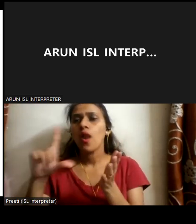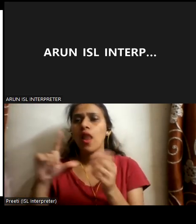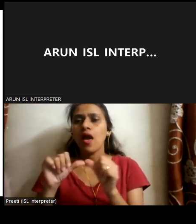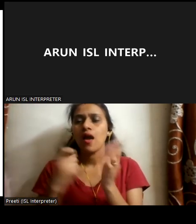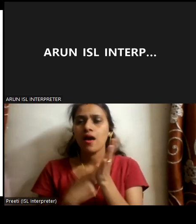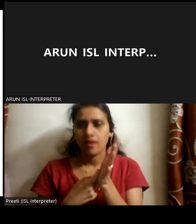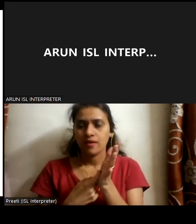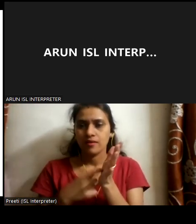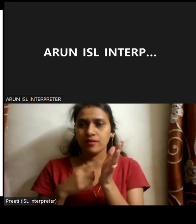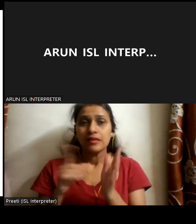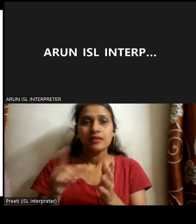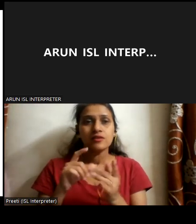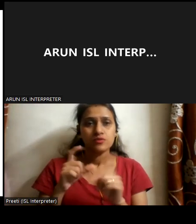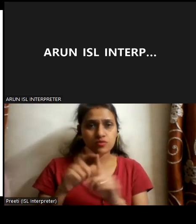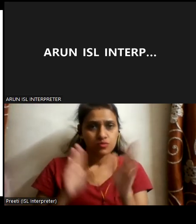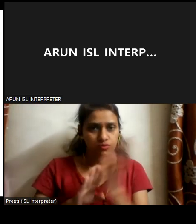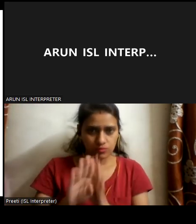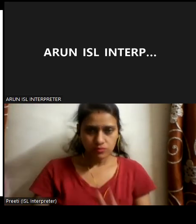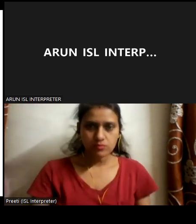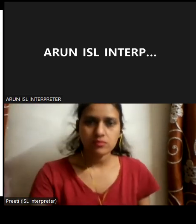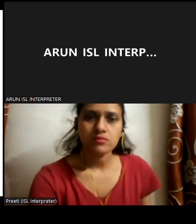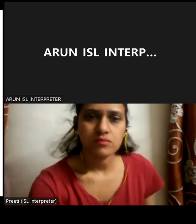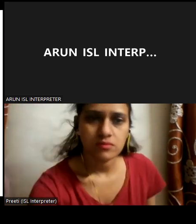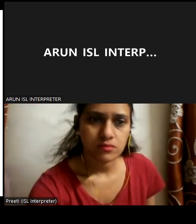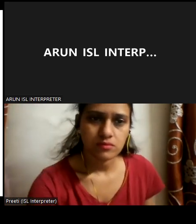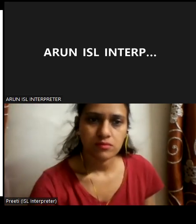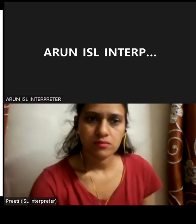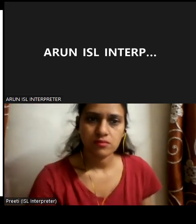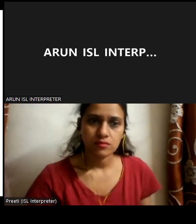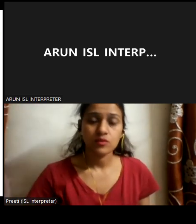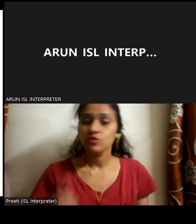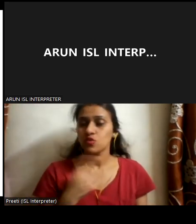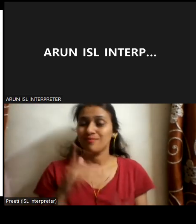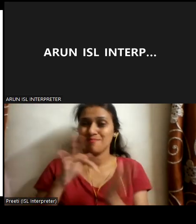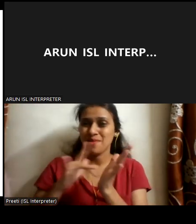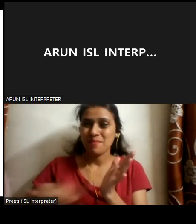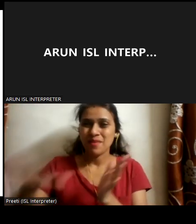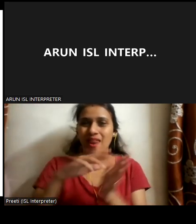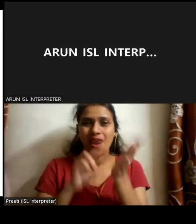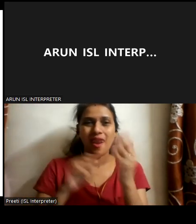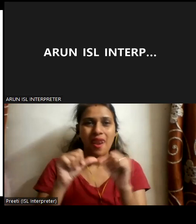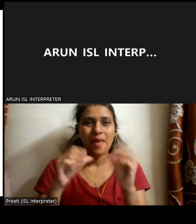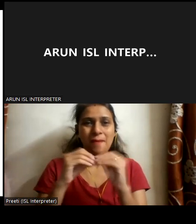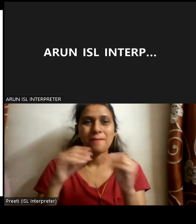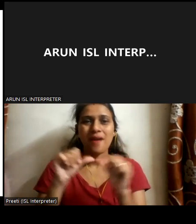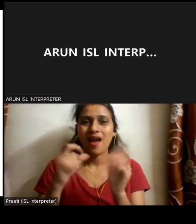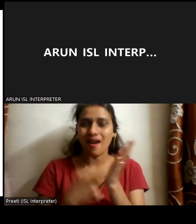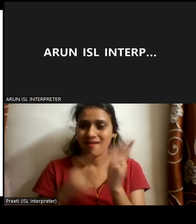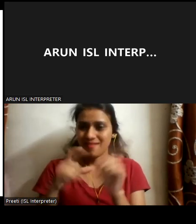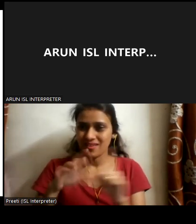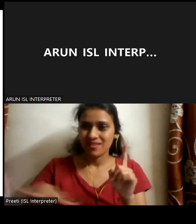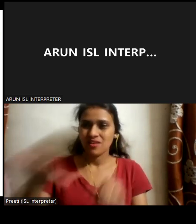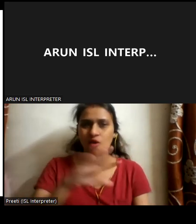करता है अपनी जो संस्थाएं हैं जैसे नाबार्ड हो गए उनके द्वारा. ठीक है? अब ये वैसी